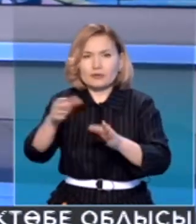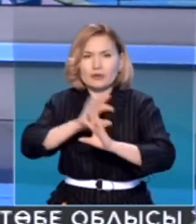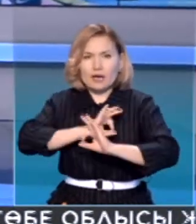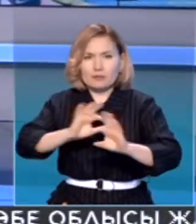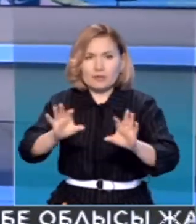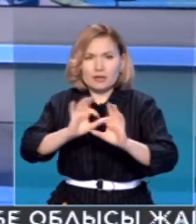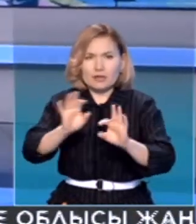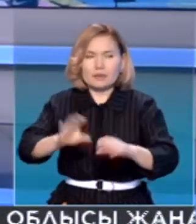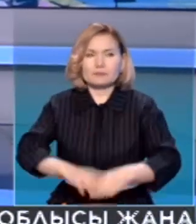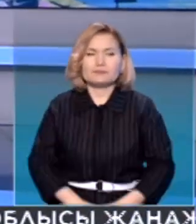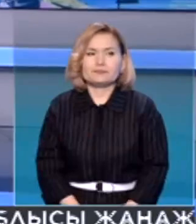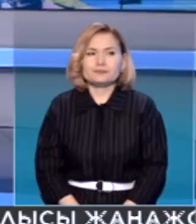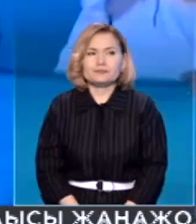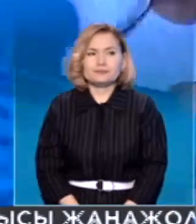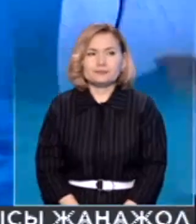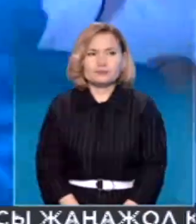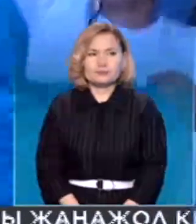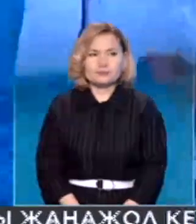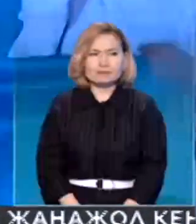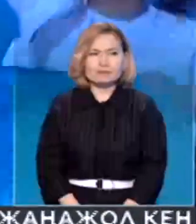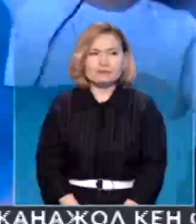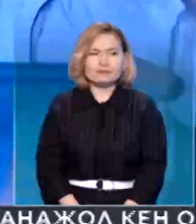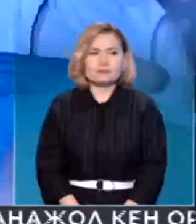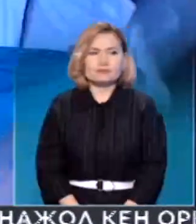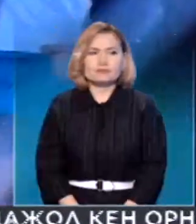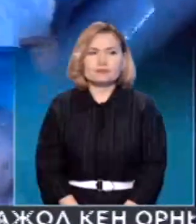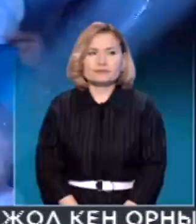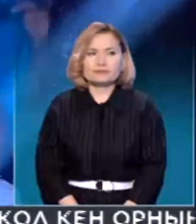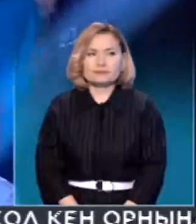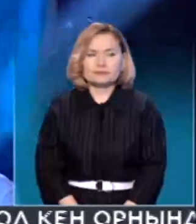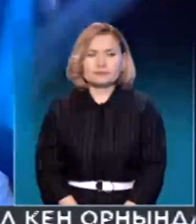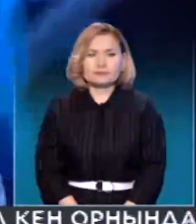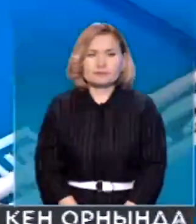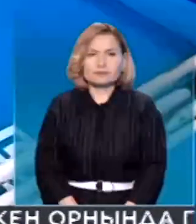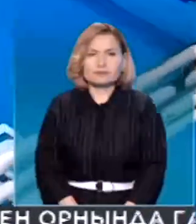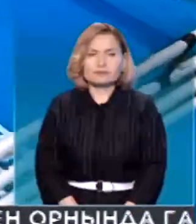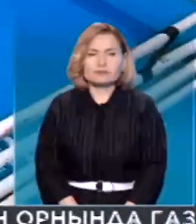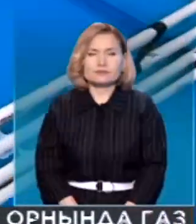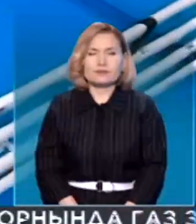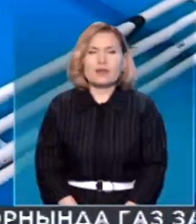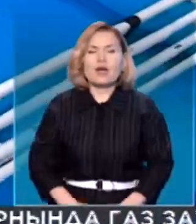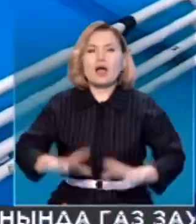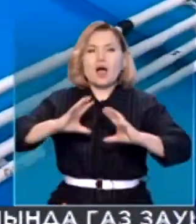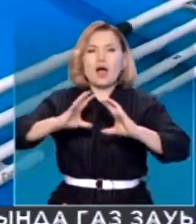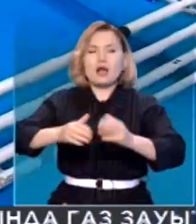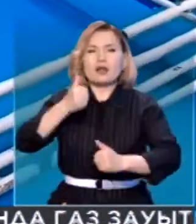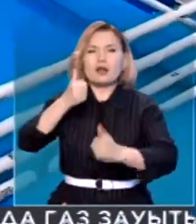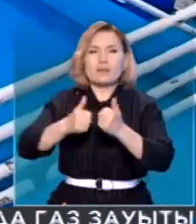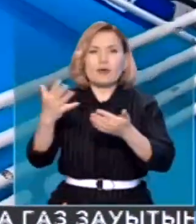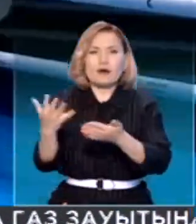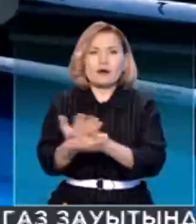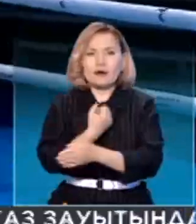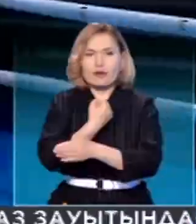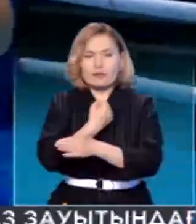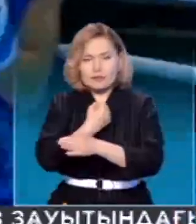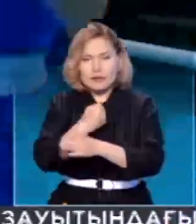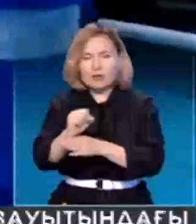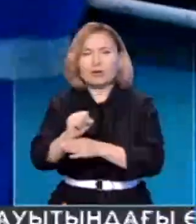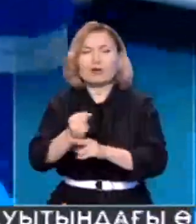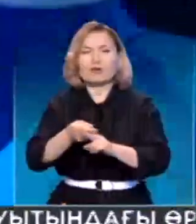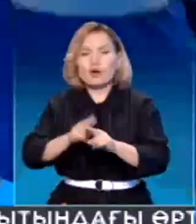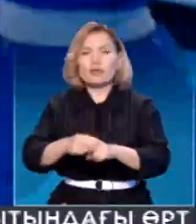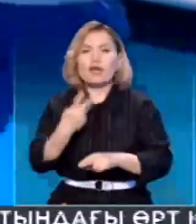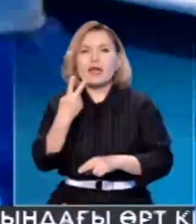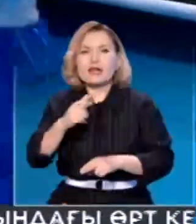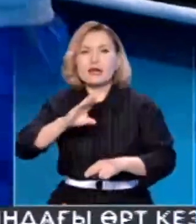Намазбаев айтсын. Әлем біріншілігінің алғашқы финалдық бәсекесінде қоржынға 2